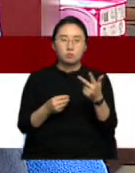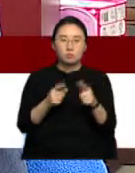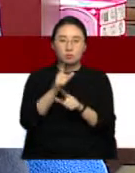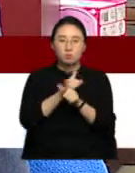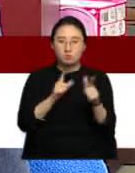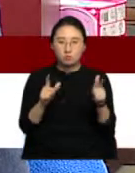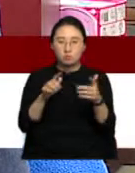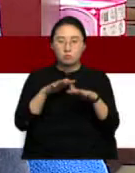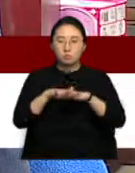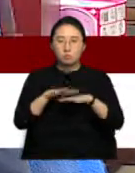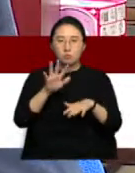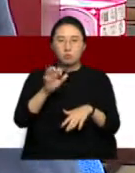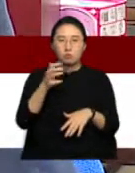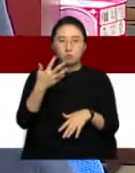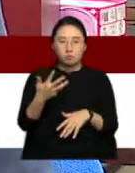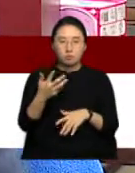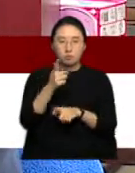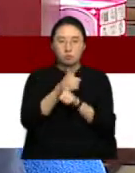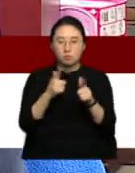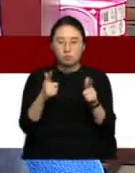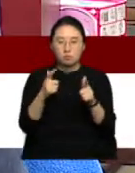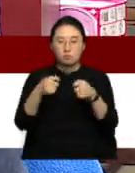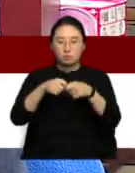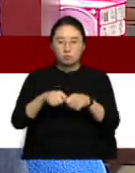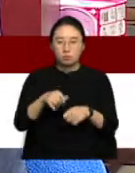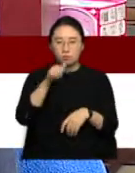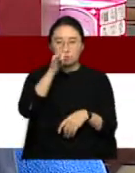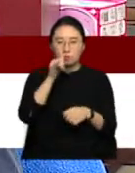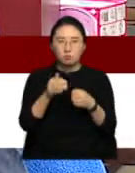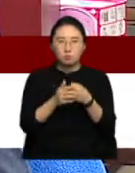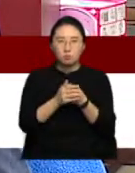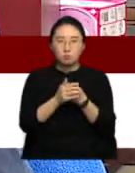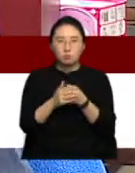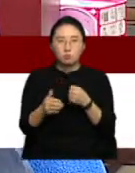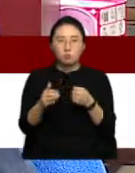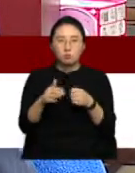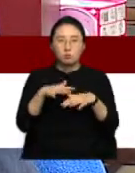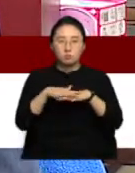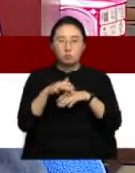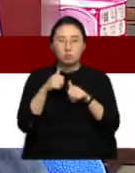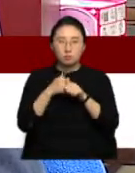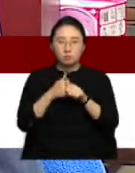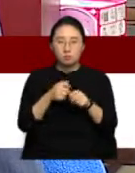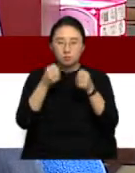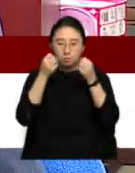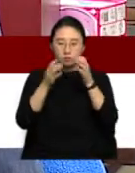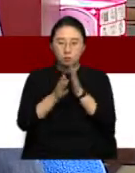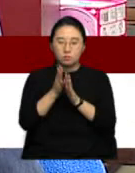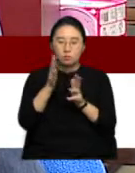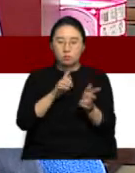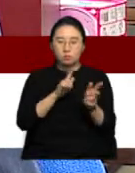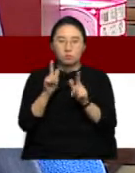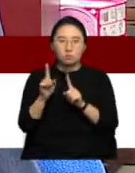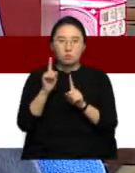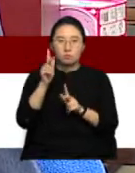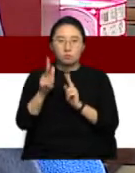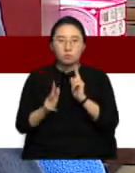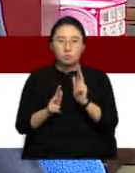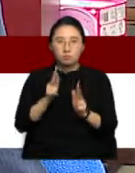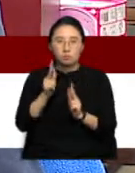지표에 38가지 지표들이 아주 세분화돼 있어서 그 지표에 따라서